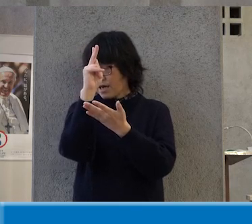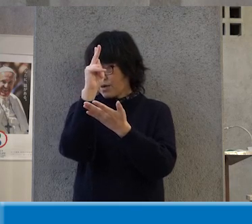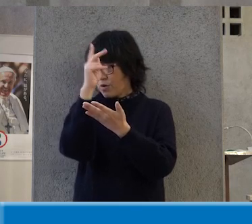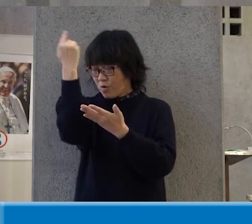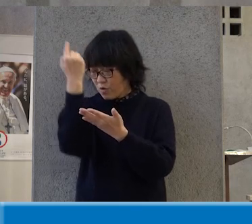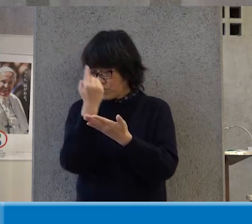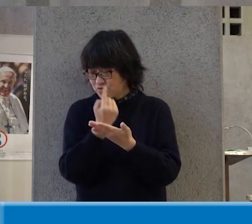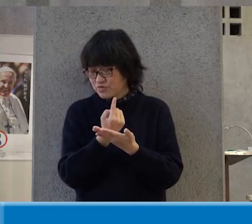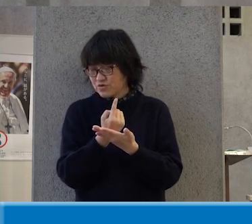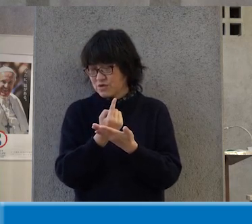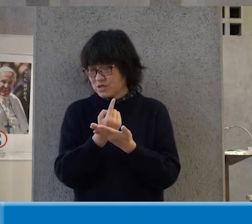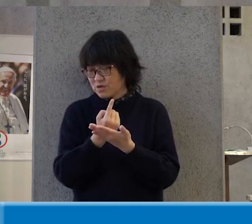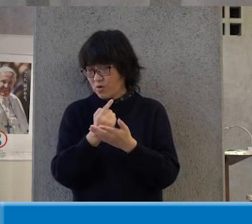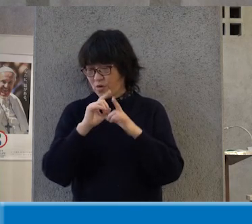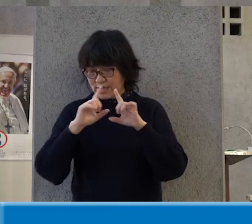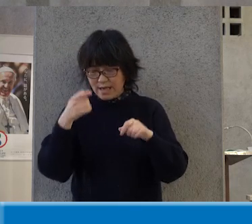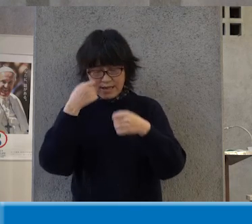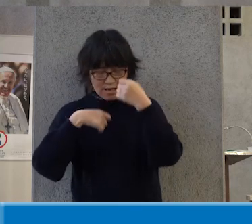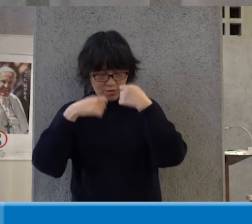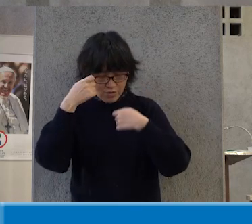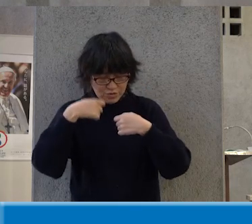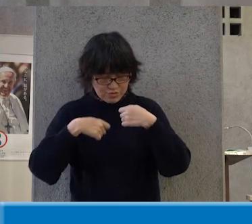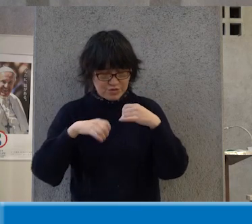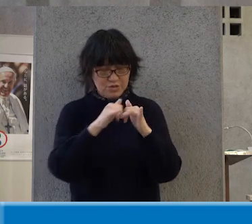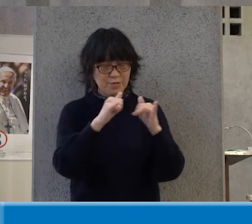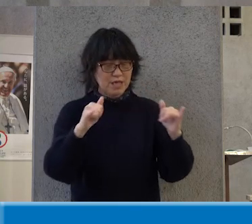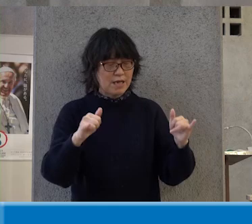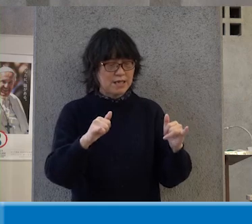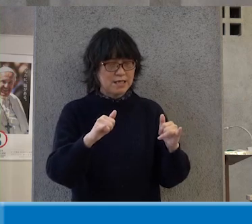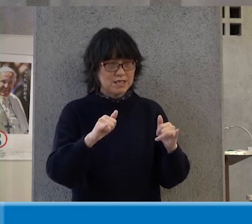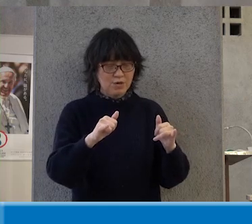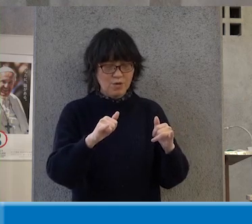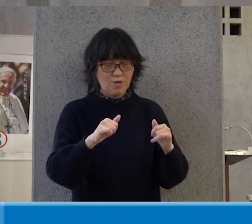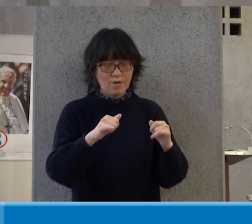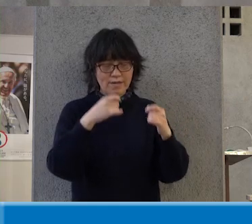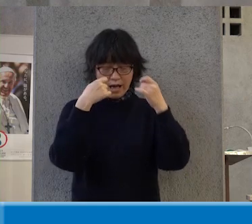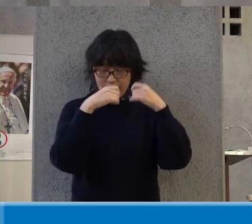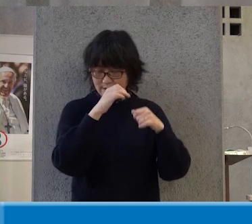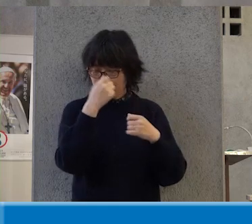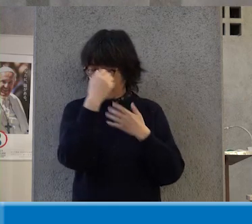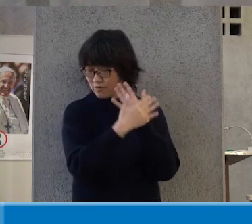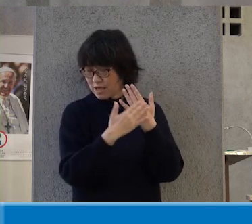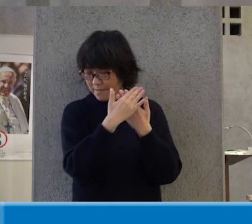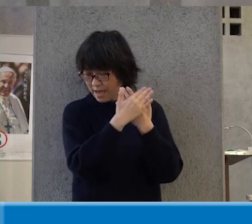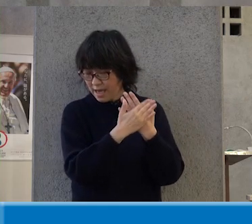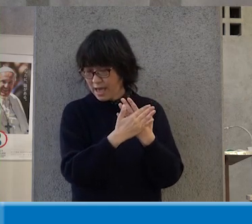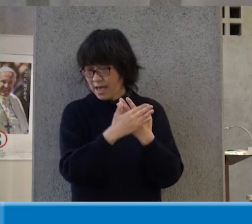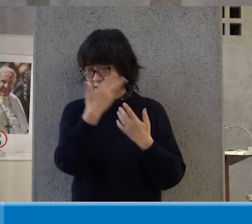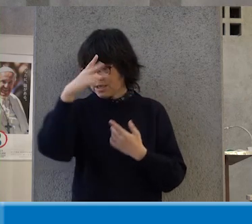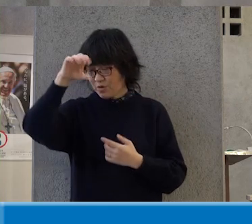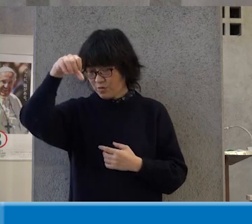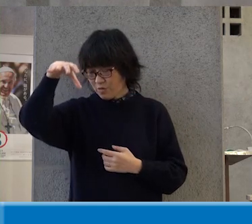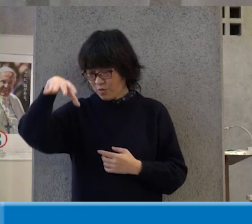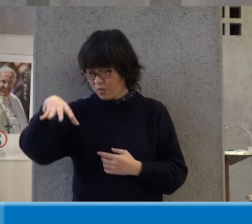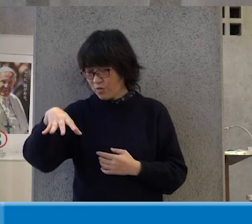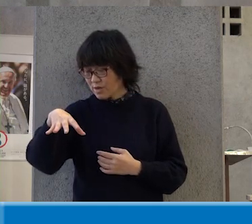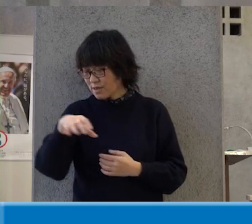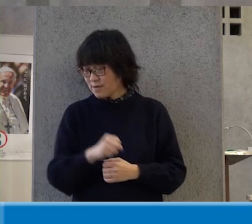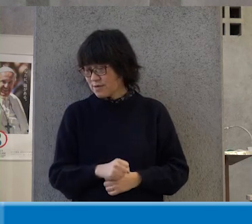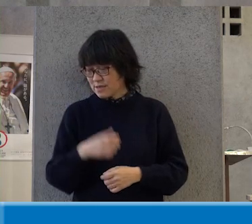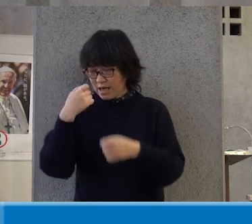知して、嘆いている人々を慰め、シオンのゆえに嘆いている人